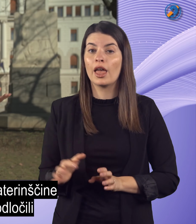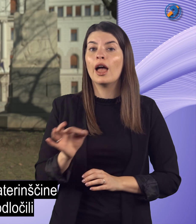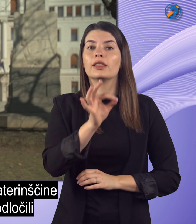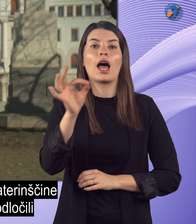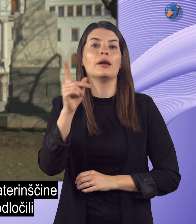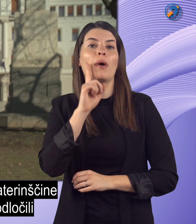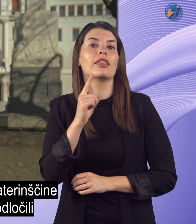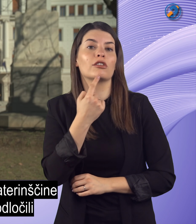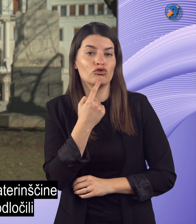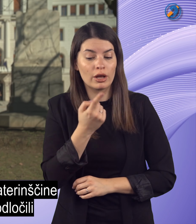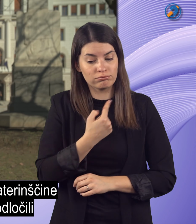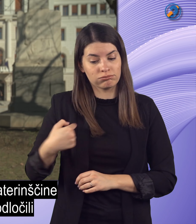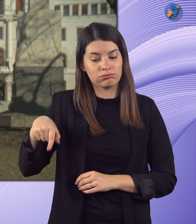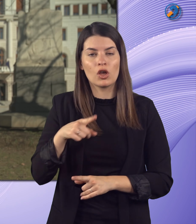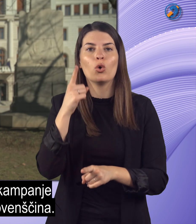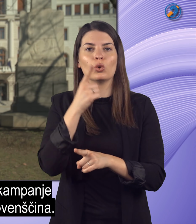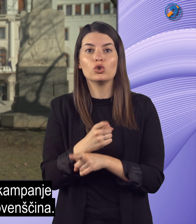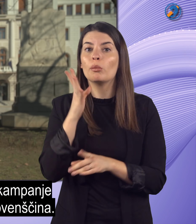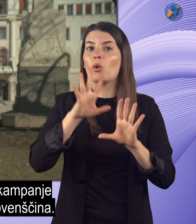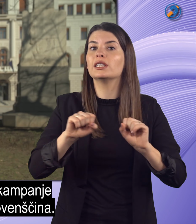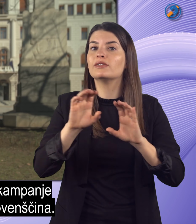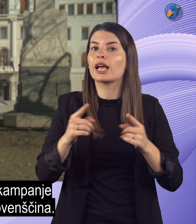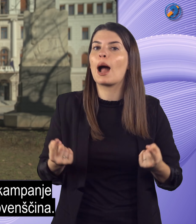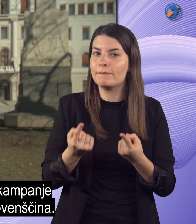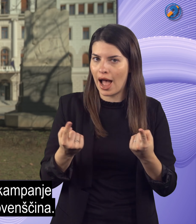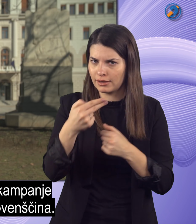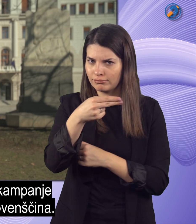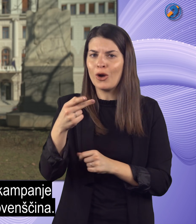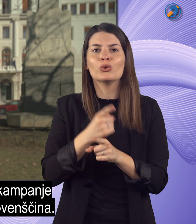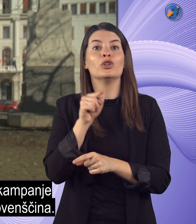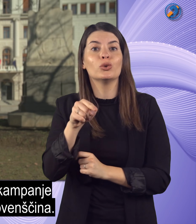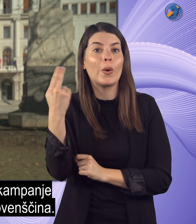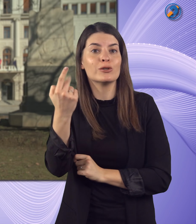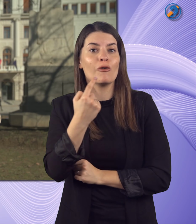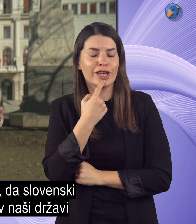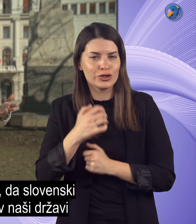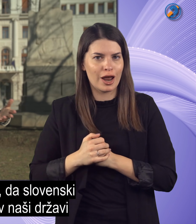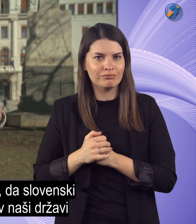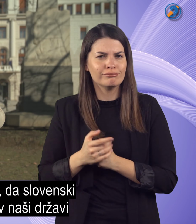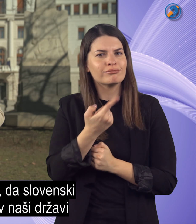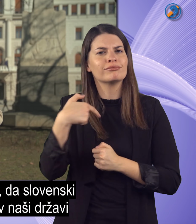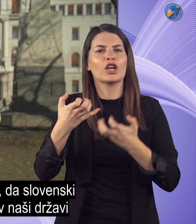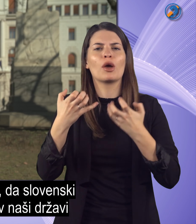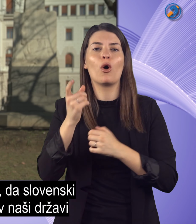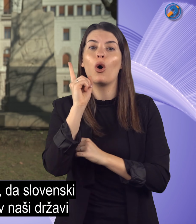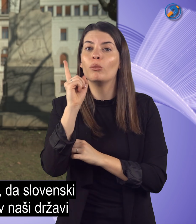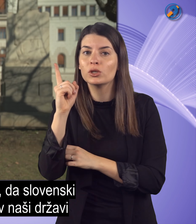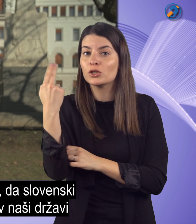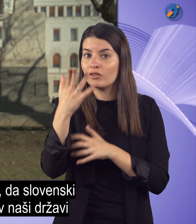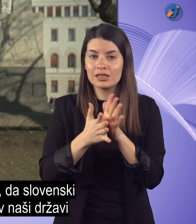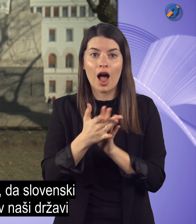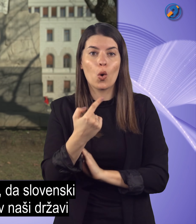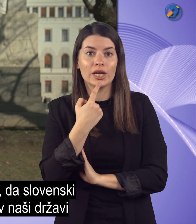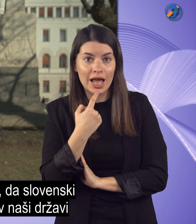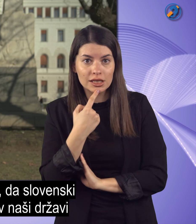Ob nevo materinščine smo se odločili za izvedbo kampanje Tudi to je slovenščina, kaj ti želimo upozoriti, da